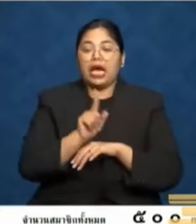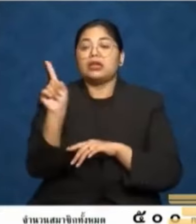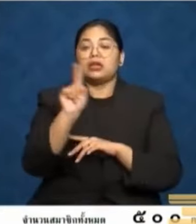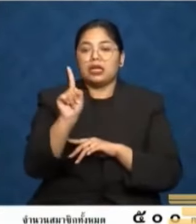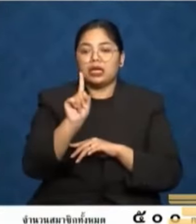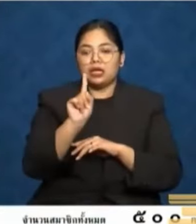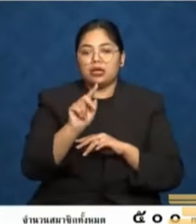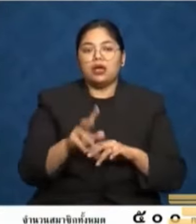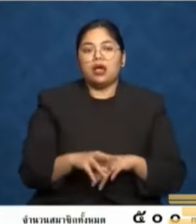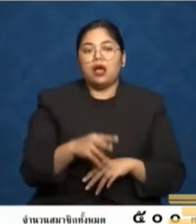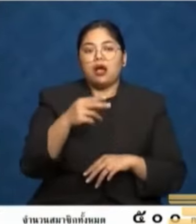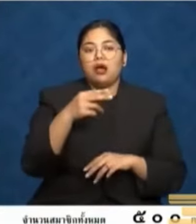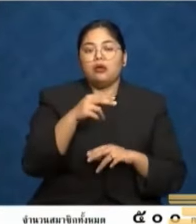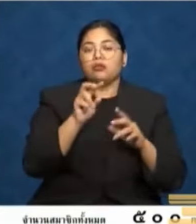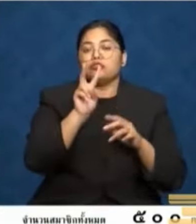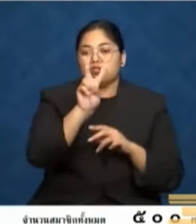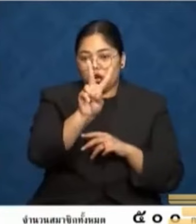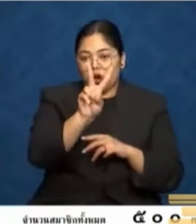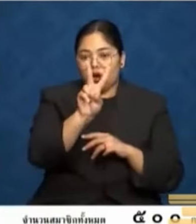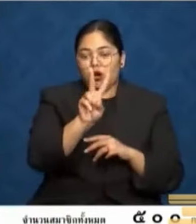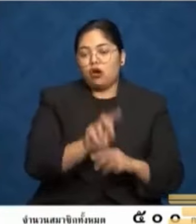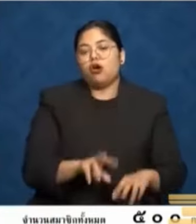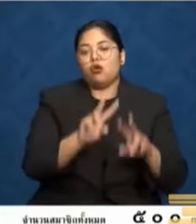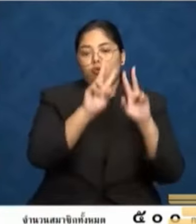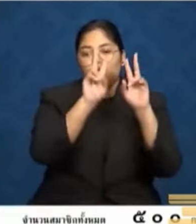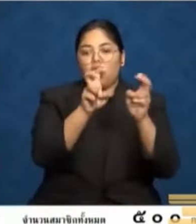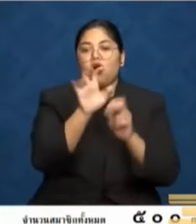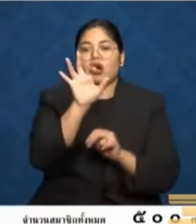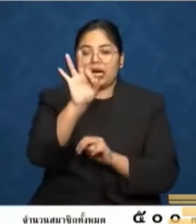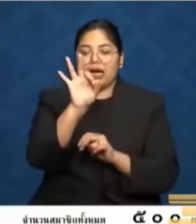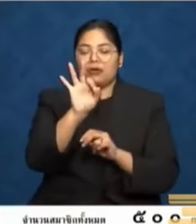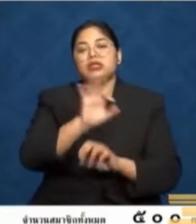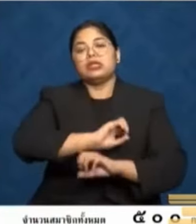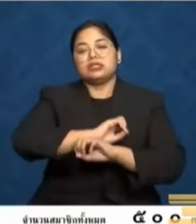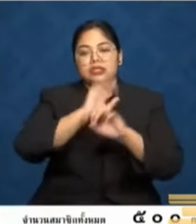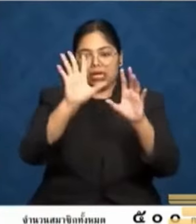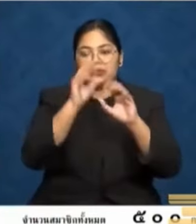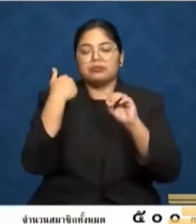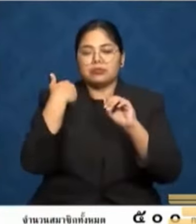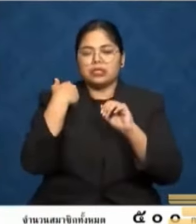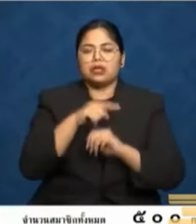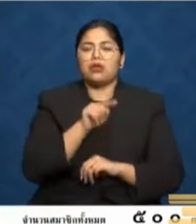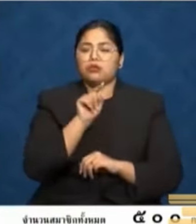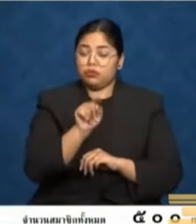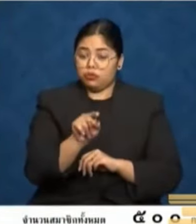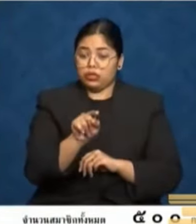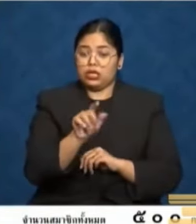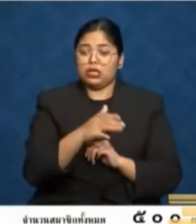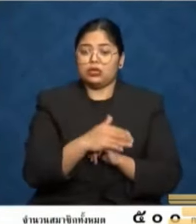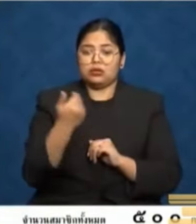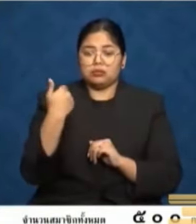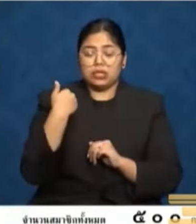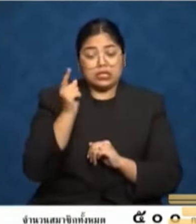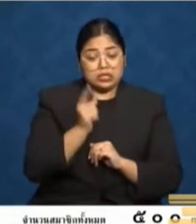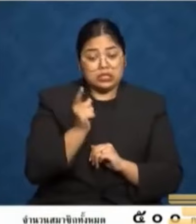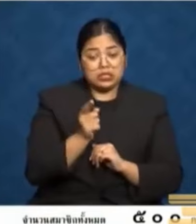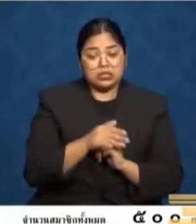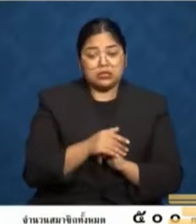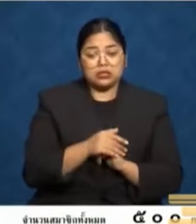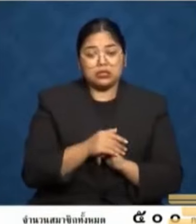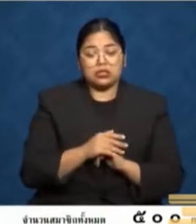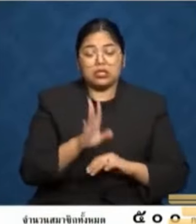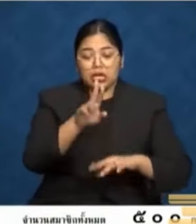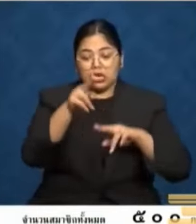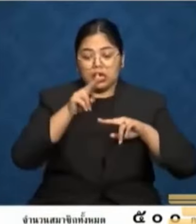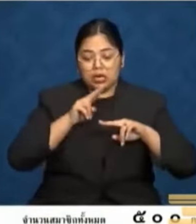ในหมวด 2ข้อ 9นี่มันเขียนไว้ชัดเจนแล้วตัวท่านเองนั้นฐานอันดรจริงๆเนี่ยถ้าท่านนั่ง